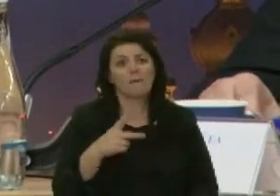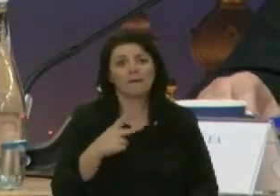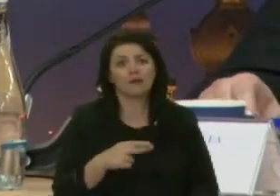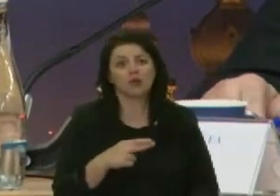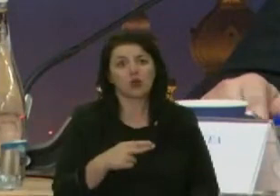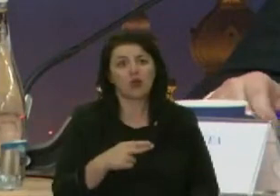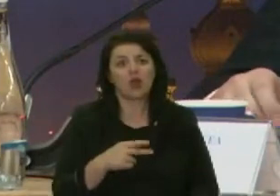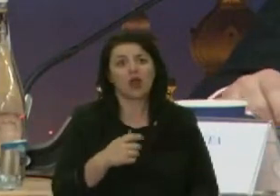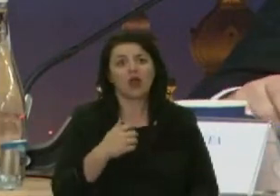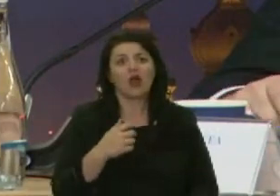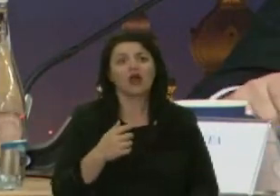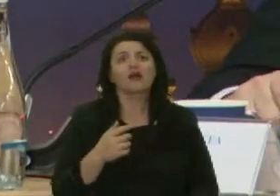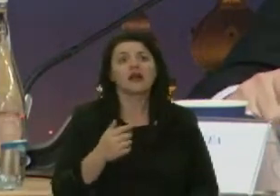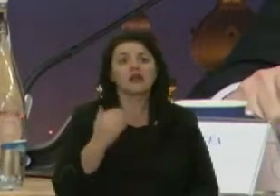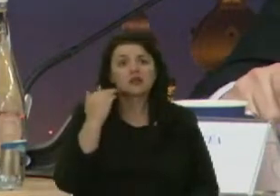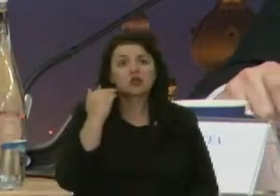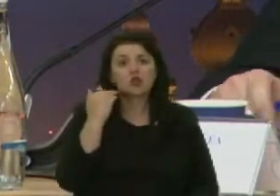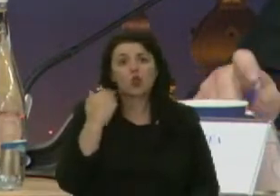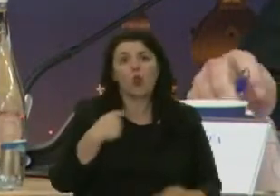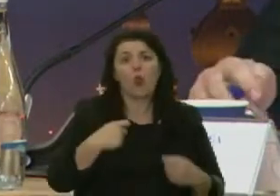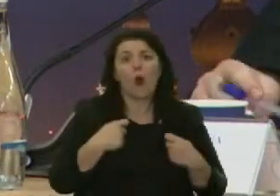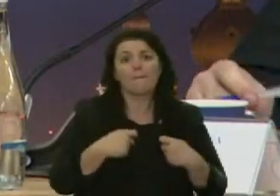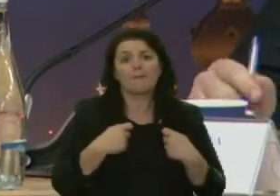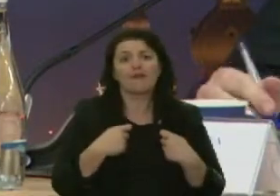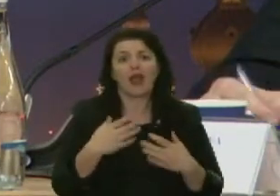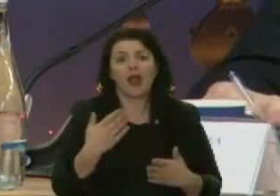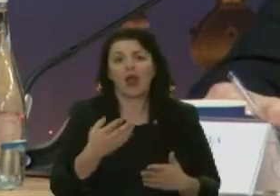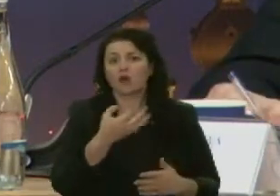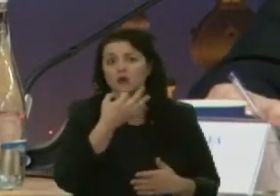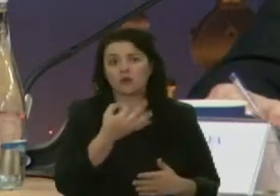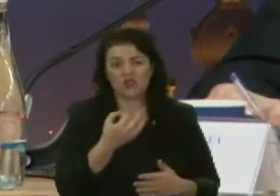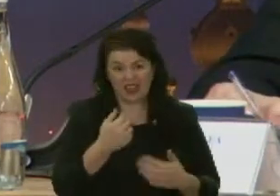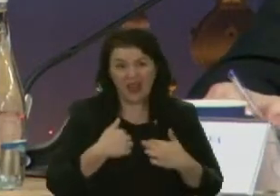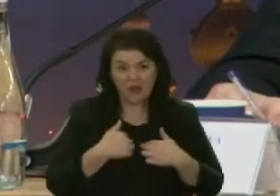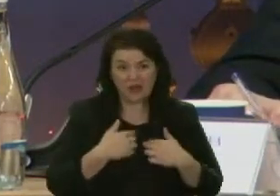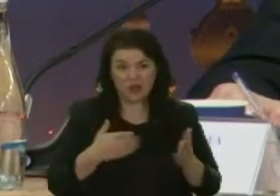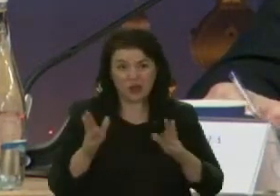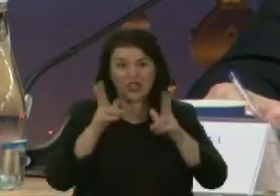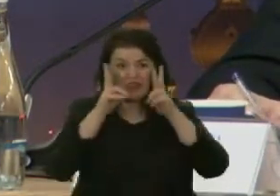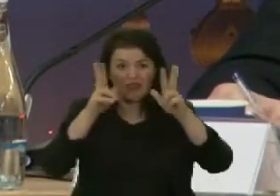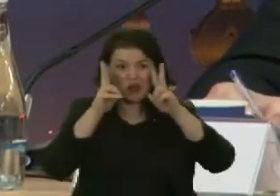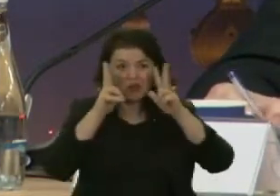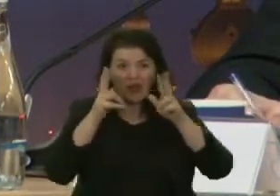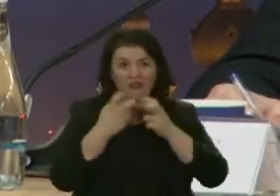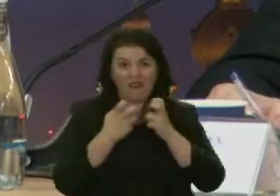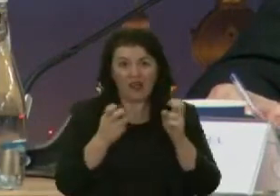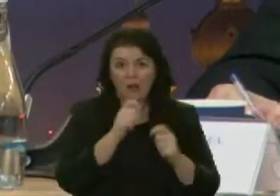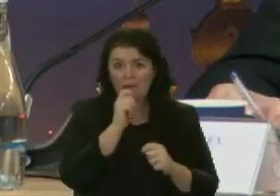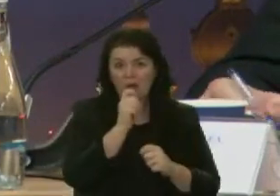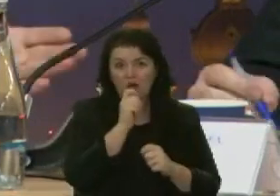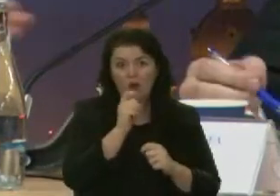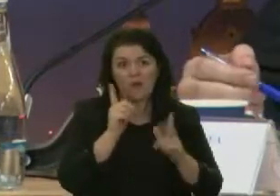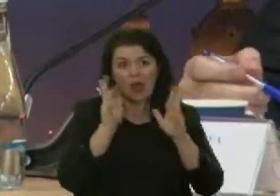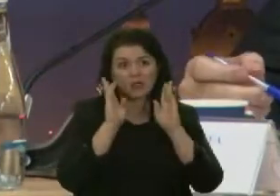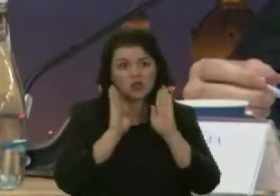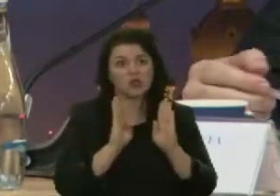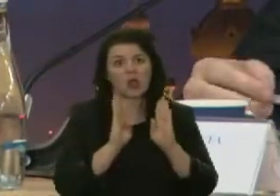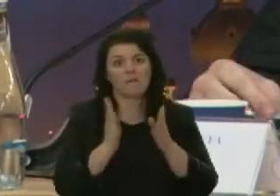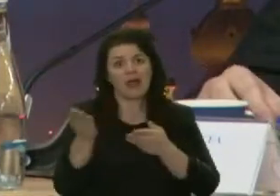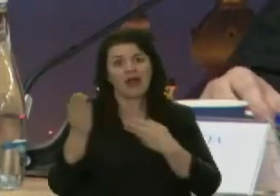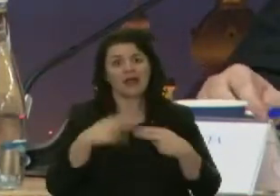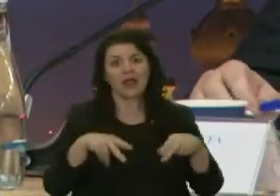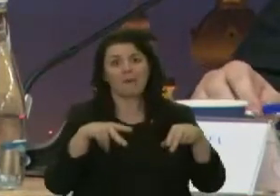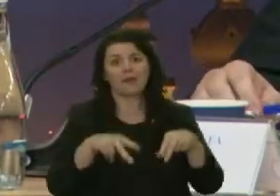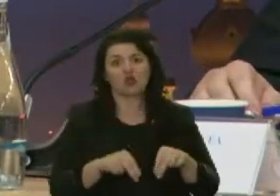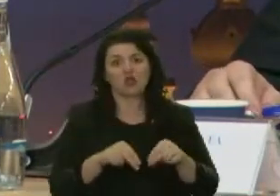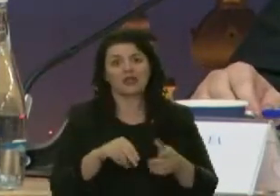m ar critica doamnele consilier am început eu să strig sau să spun sau să vorbesc fără microfon am ascultat mi a venit rândul mi l a dat președintele